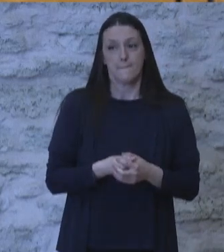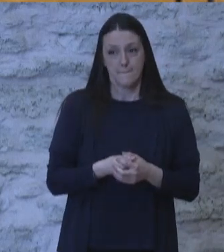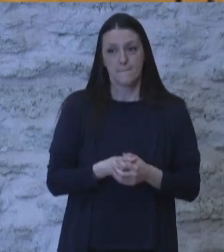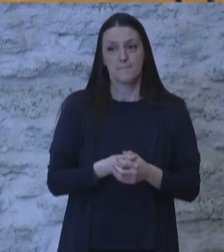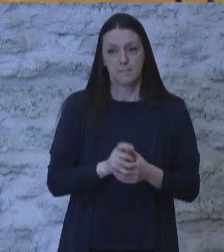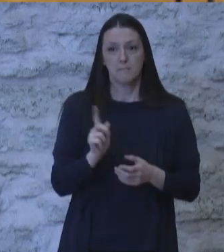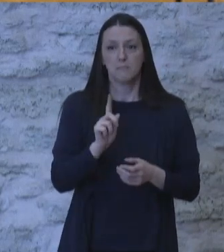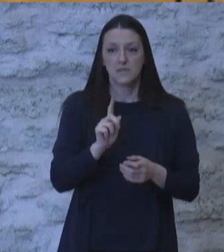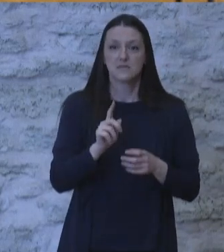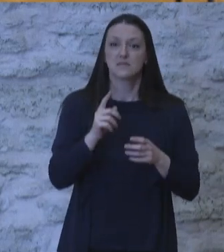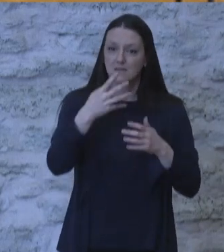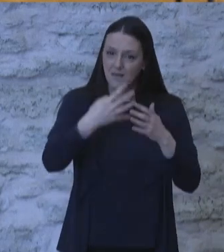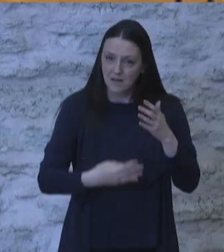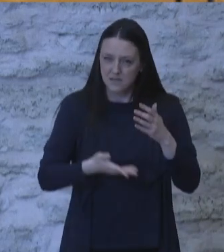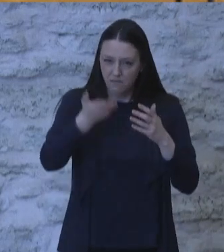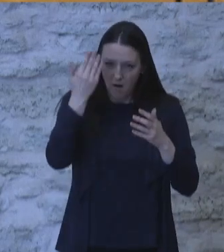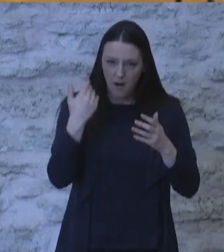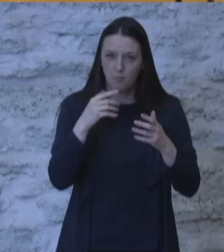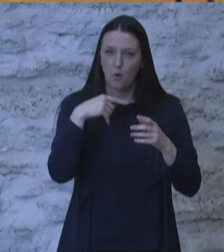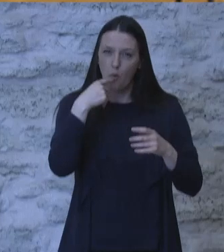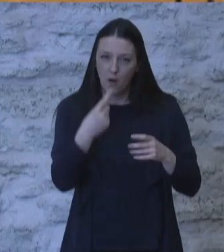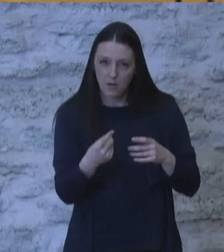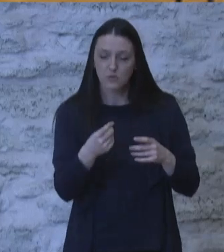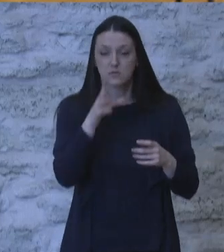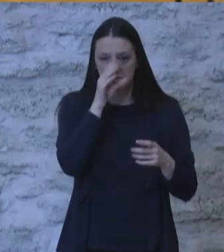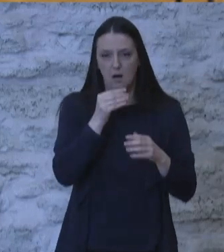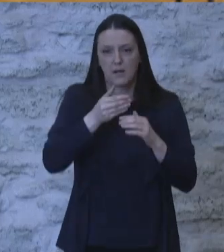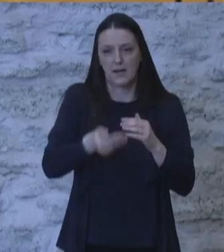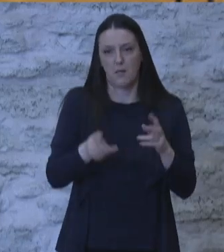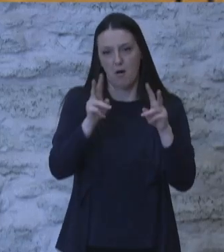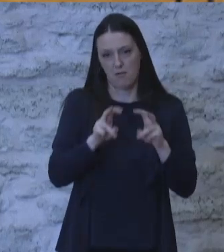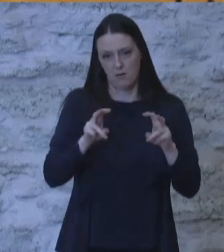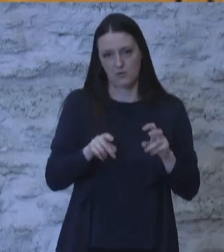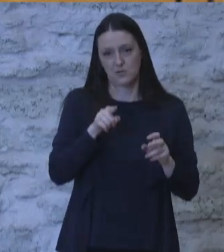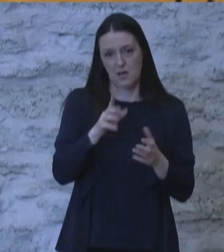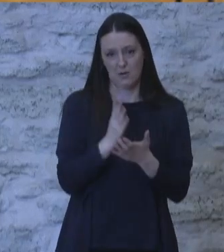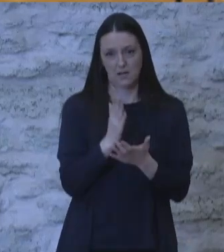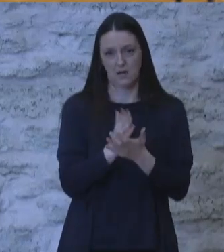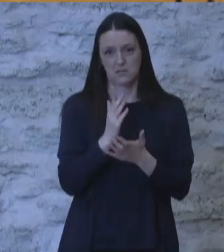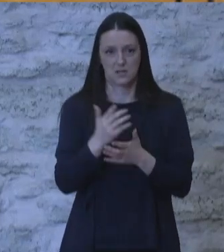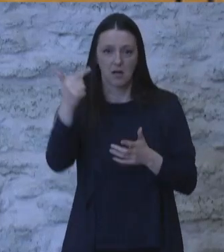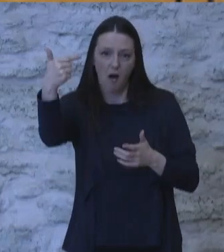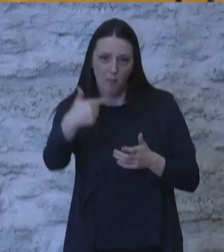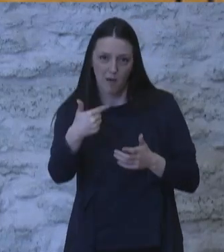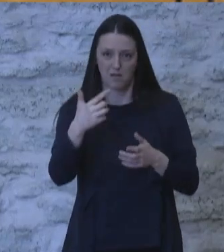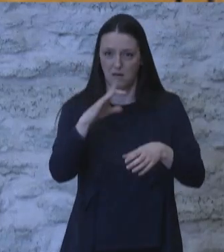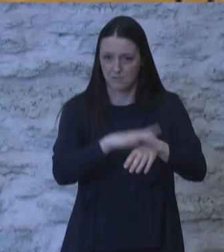saab siis hiljem analüüsides ja kõik, mis on nii öeldud, on ka kenasti kaamerate poolt linti võetud.